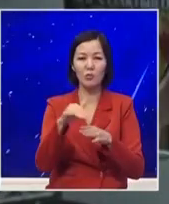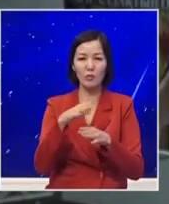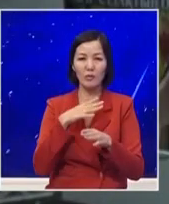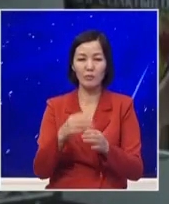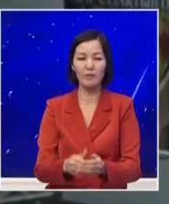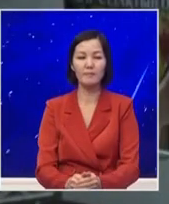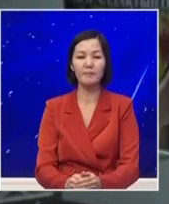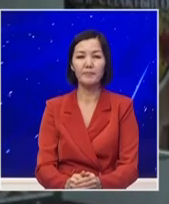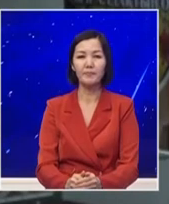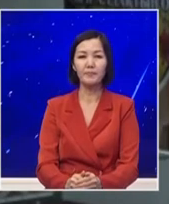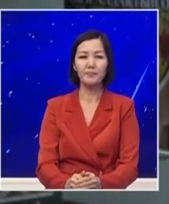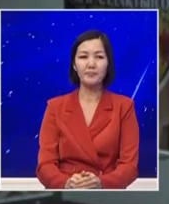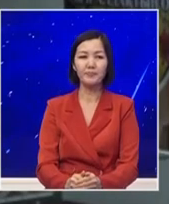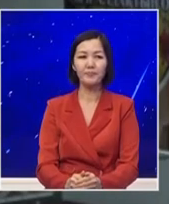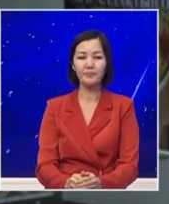В